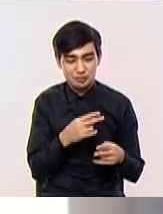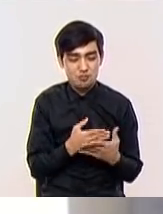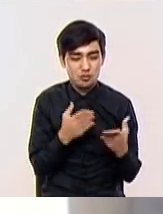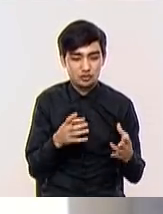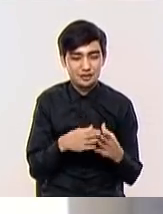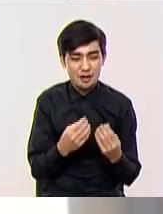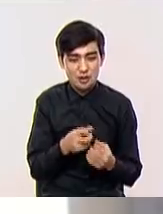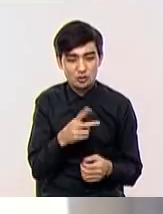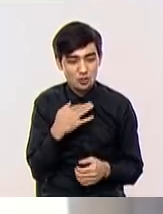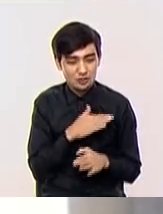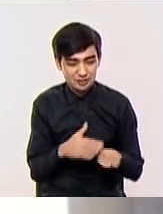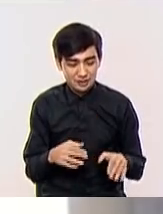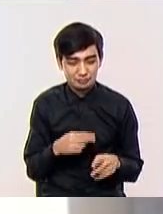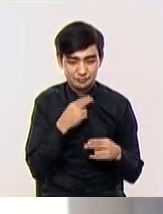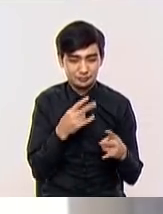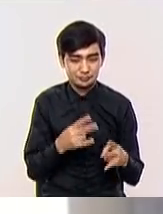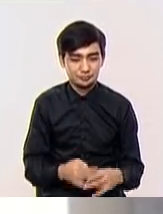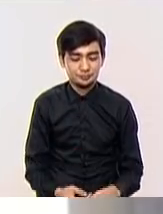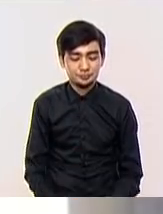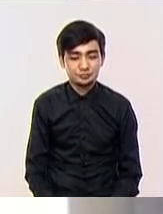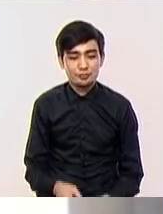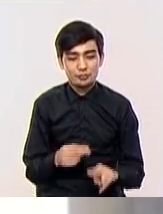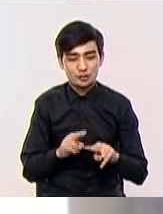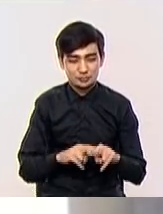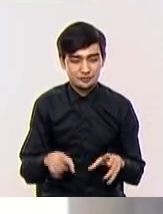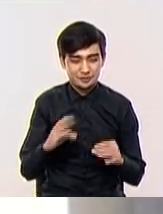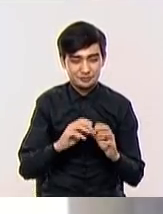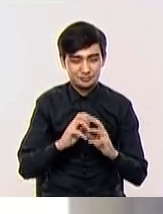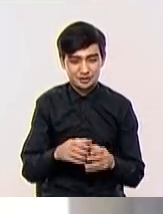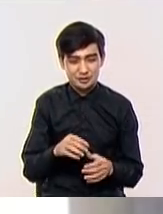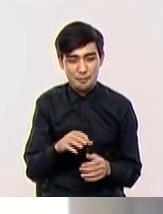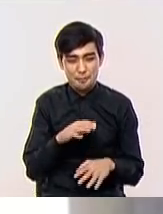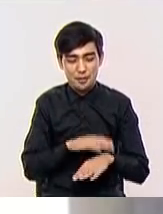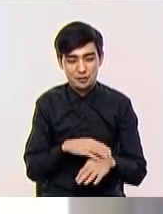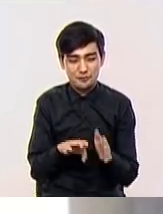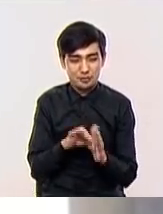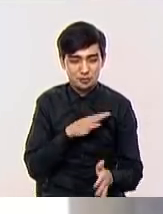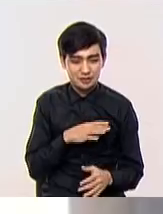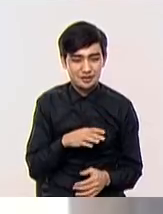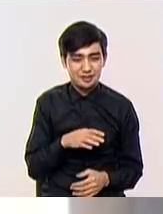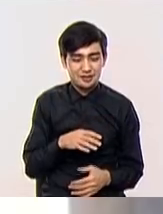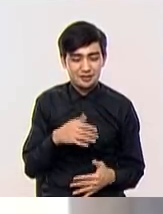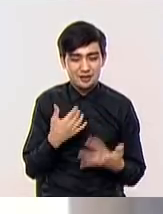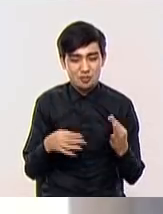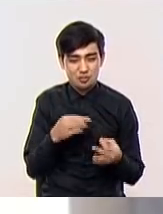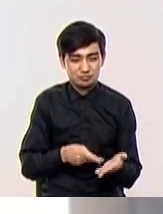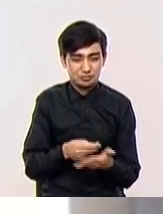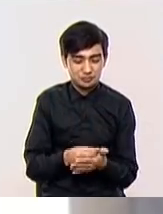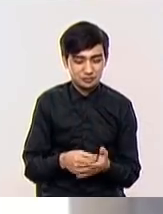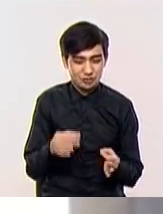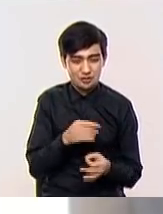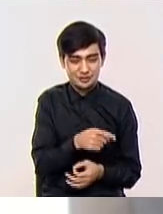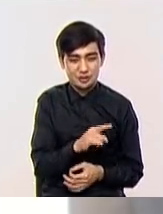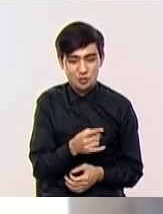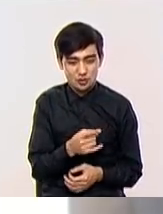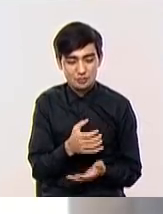көпбалалы отбасыларға аудару керек сияқты. Сол Дүниежүзілік банктің талдауына қарағанда әлеуметтік төлемдердің сол